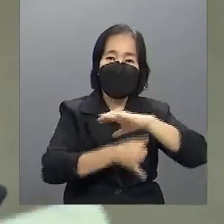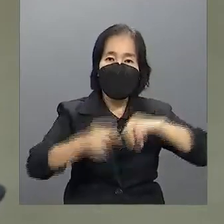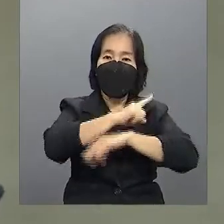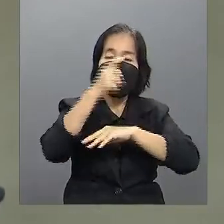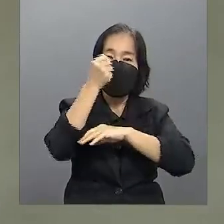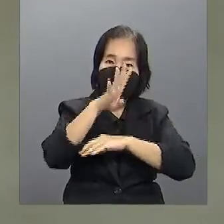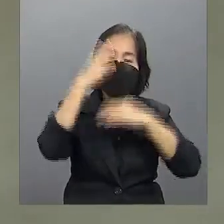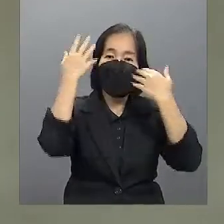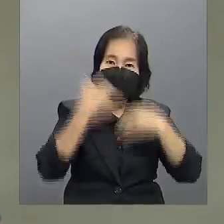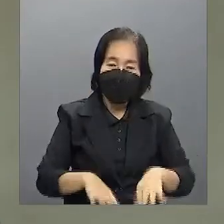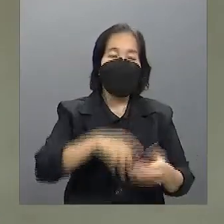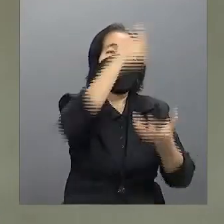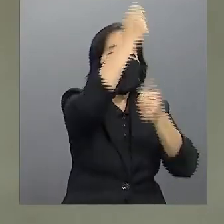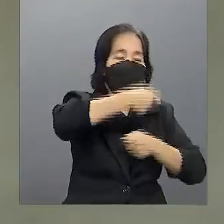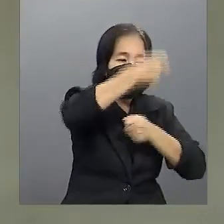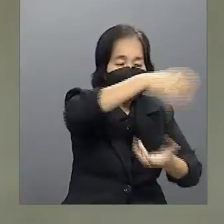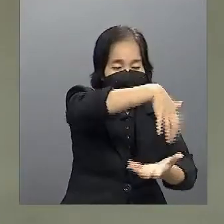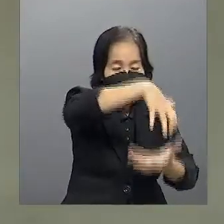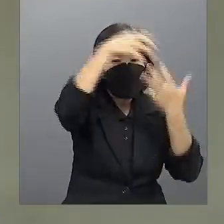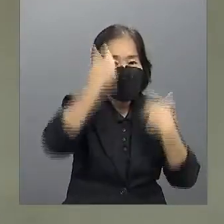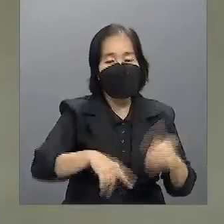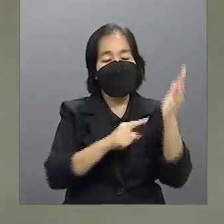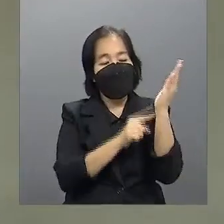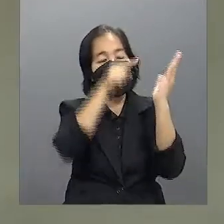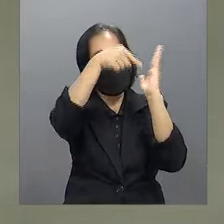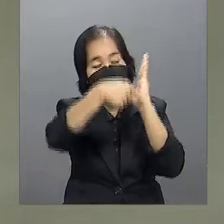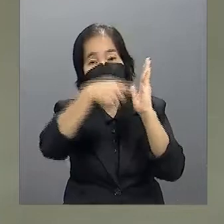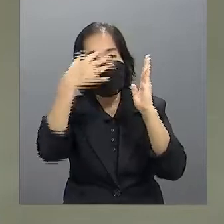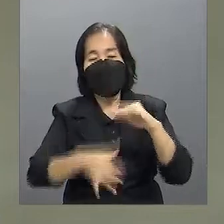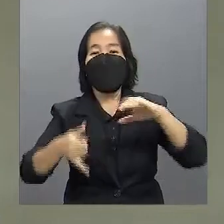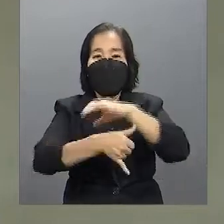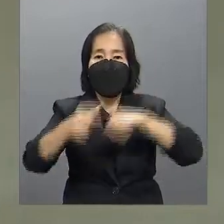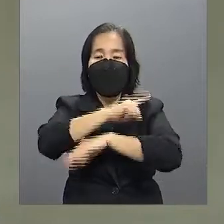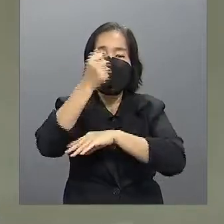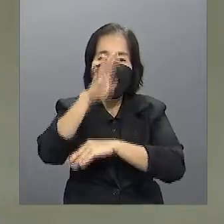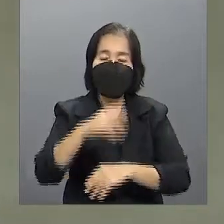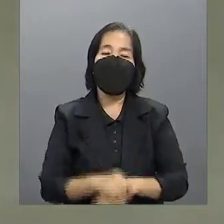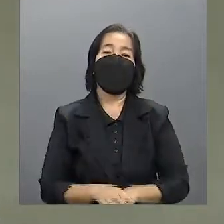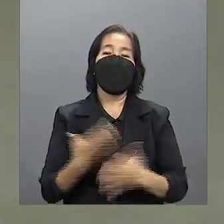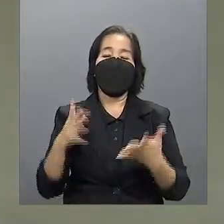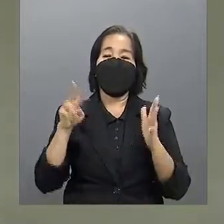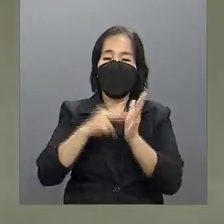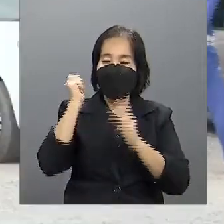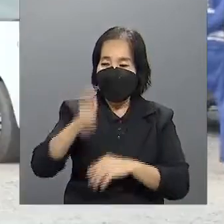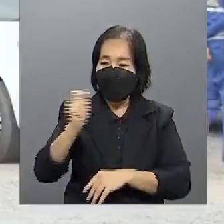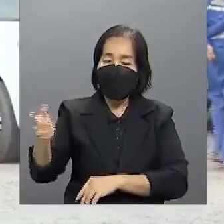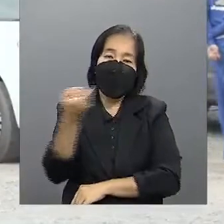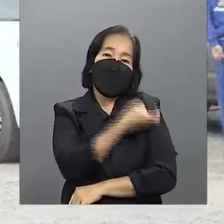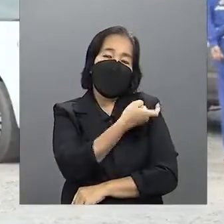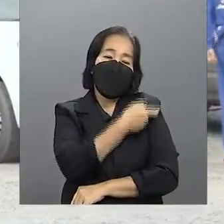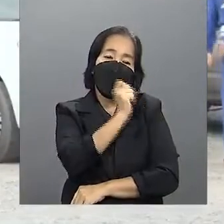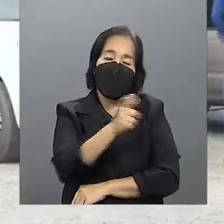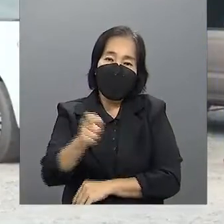การที่ว่าเราจะต้องคิดยังไงถึงให้ลูกน้องเราอยู่เป็นโรงงานที่ปิดไม่ให้ออกข้างนอก